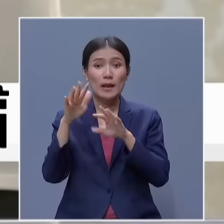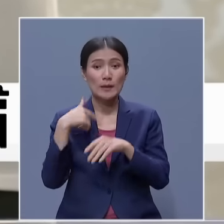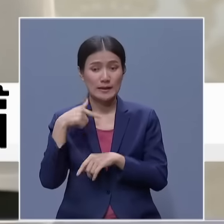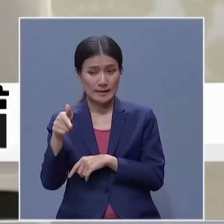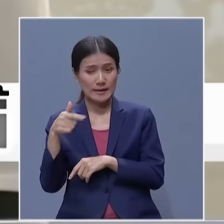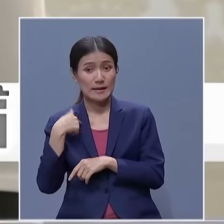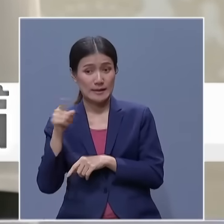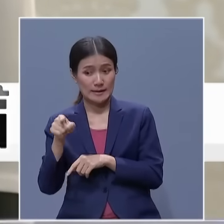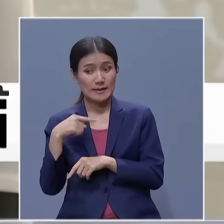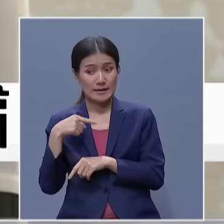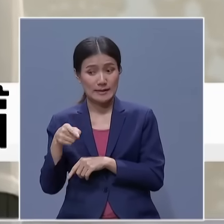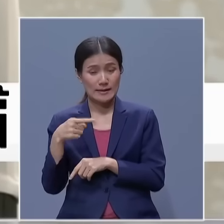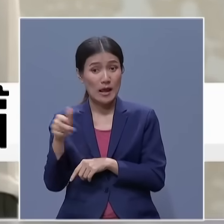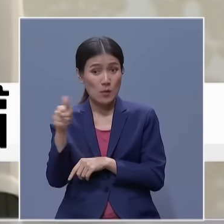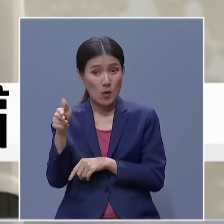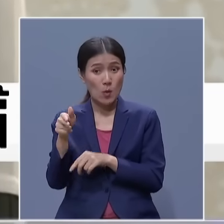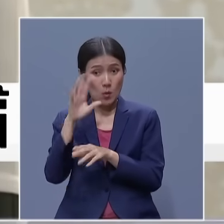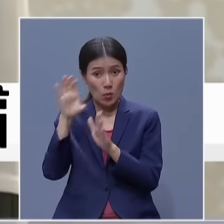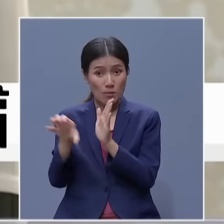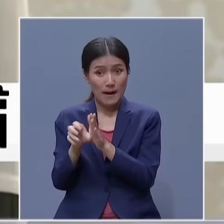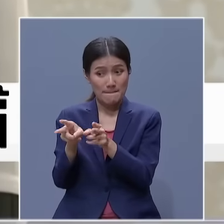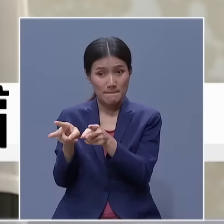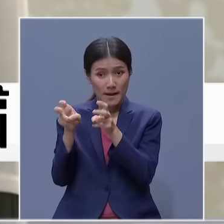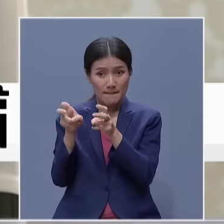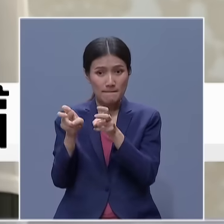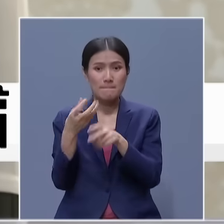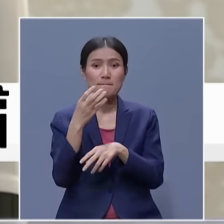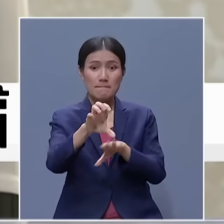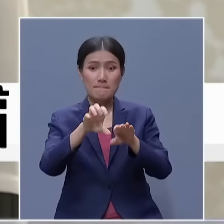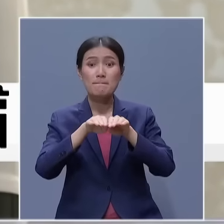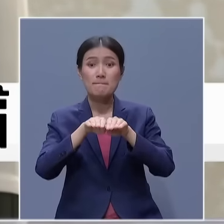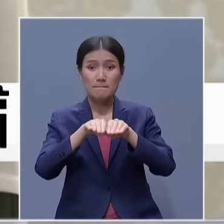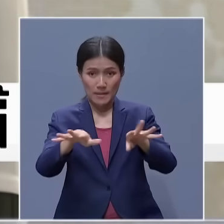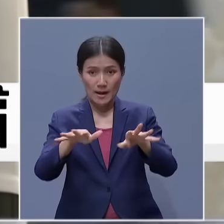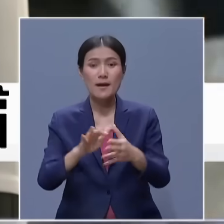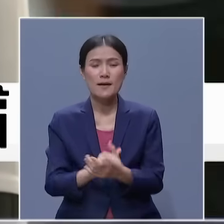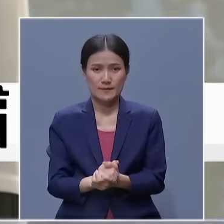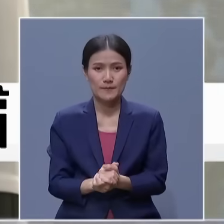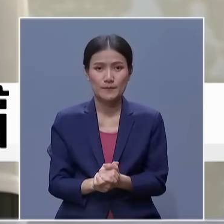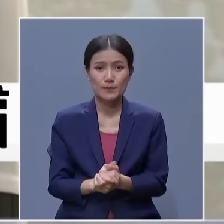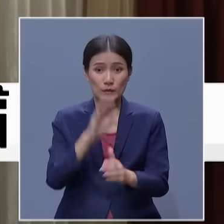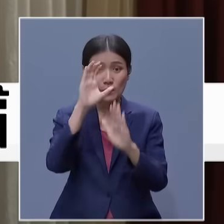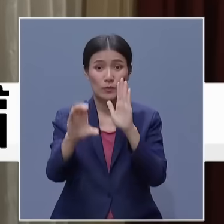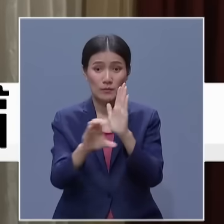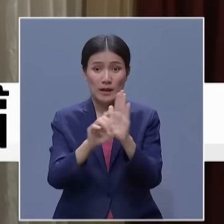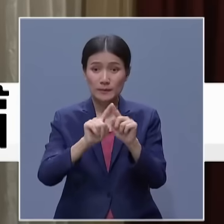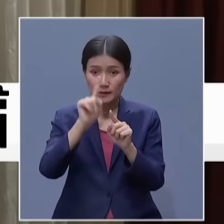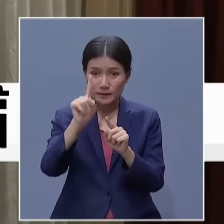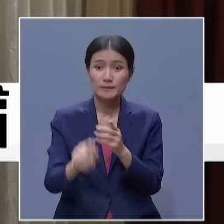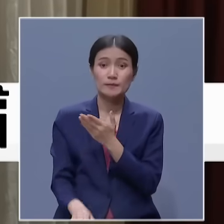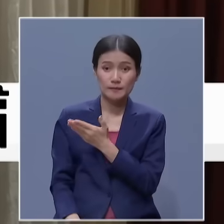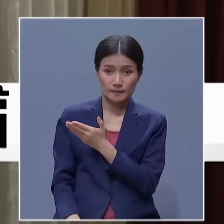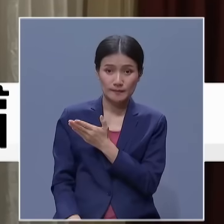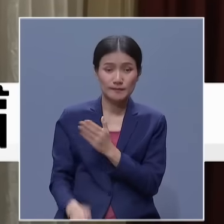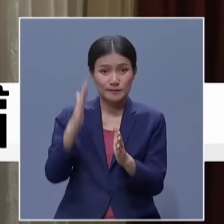รปิดบางส่วนในที่เกิดเหตุช่วงก่อนและหลังเกิดเหตุมาเปิดเผยให้สื่อมวลชนดูนะครับภาพแรกเนี่ยจะเป็นภาพของต